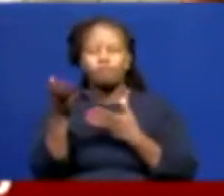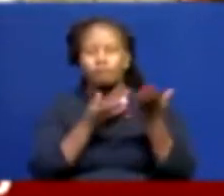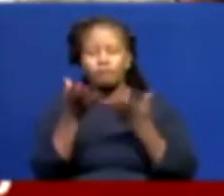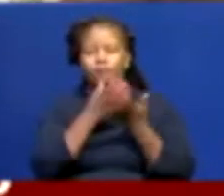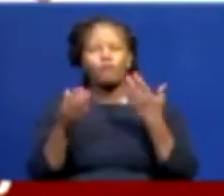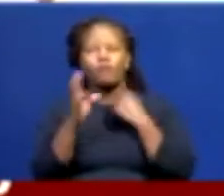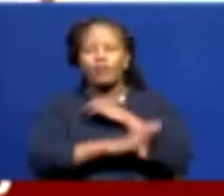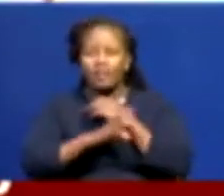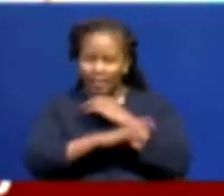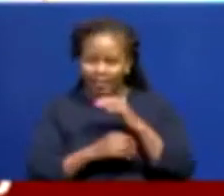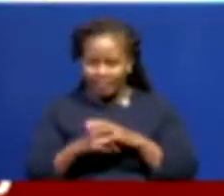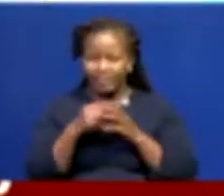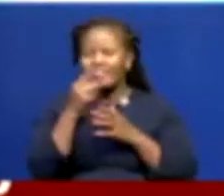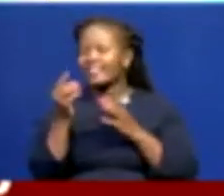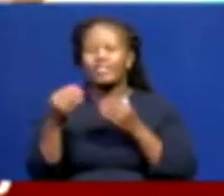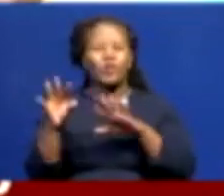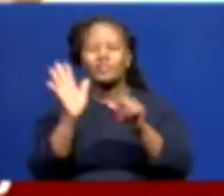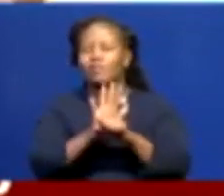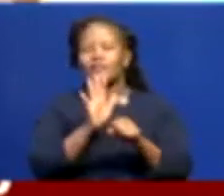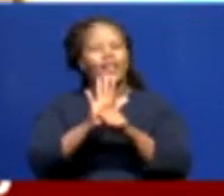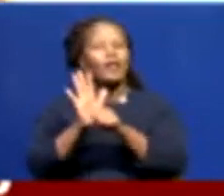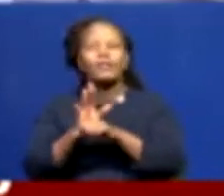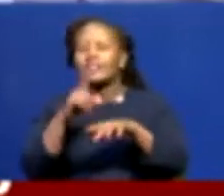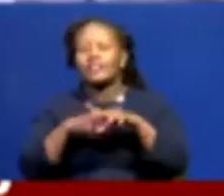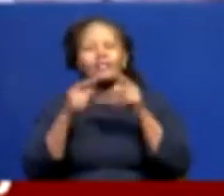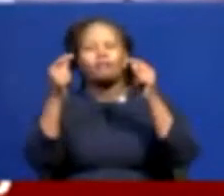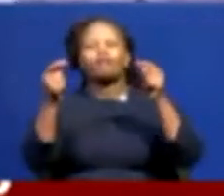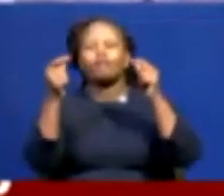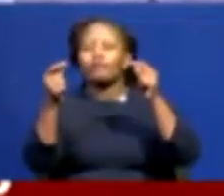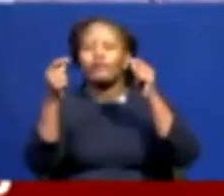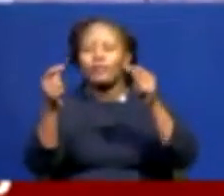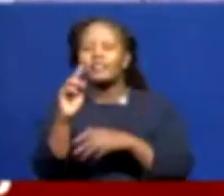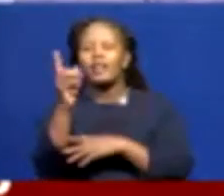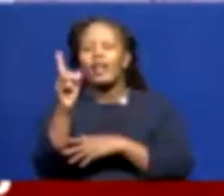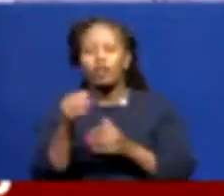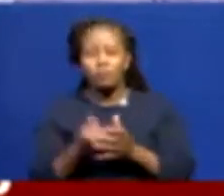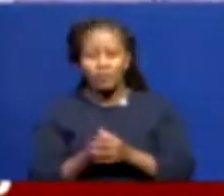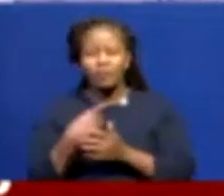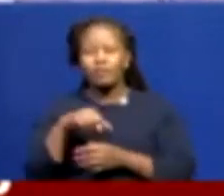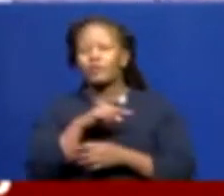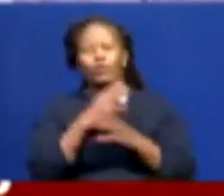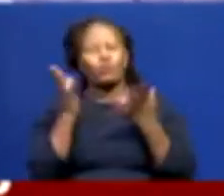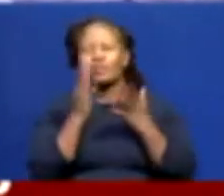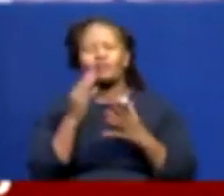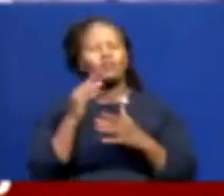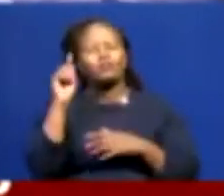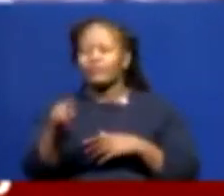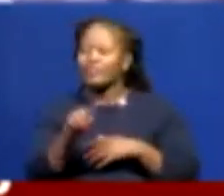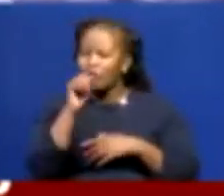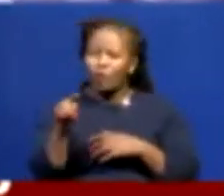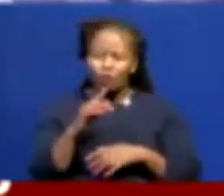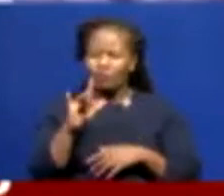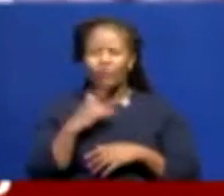suffered immense losses when protests are held in Nairobi. Tunasikia vibaya sana kwa kuwa